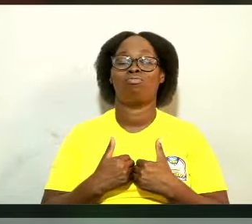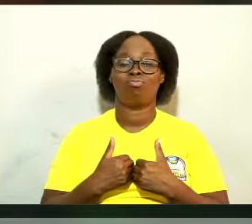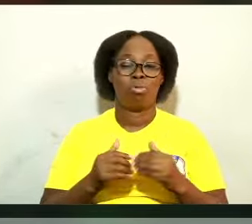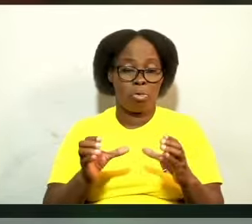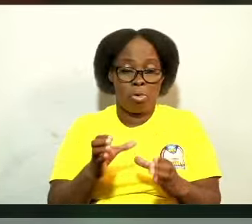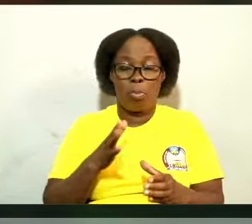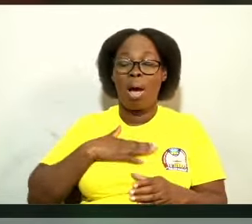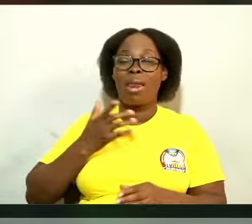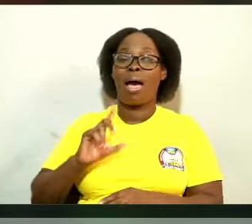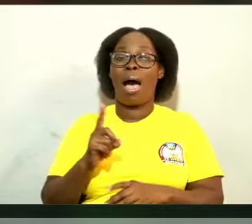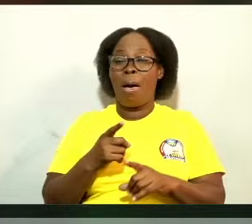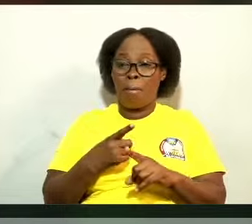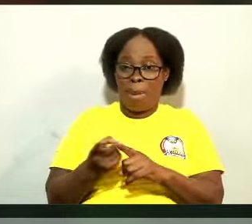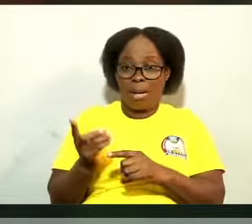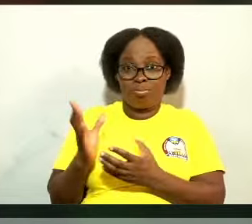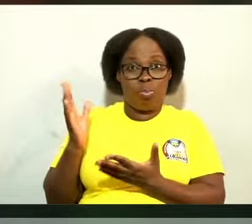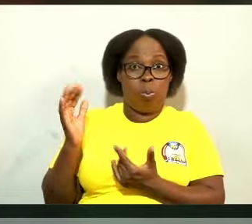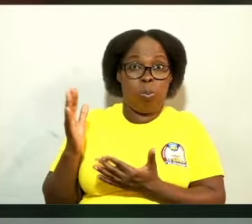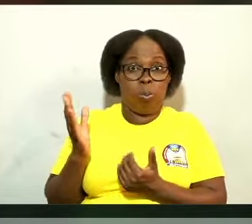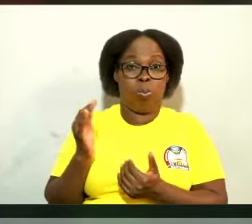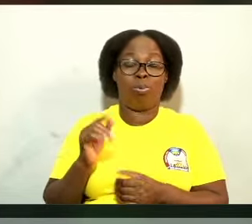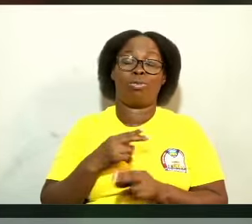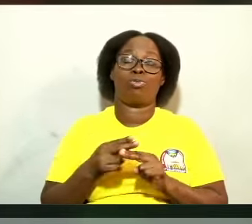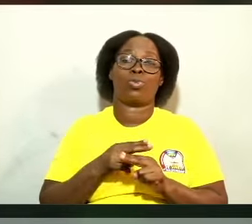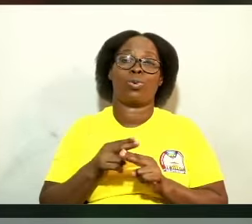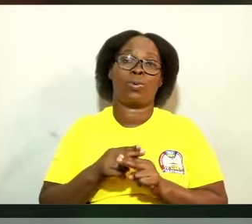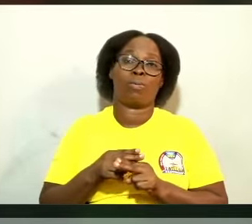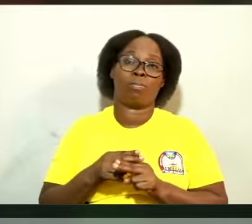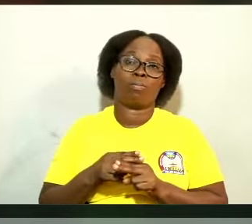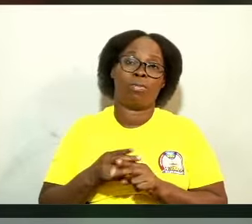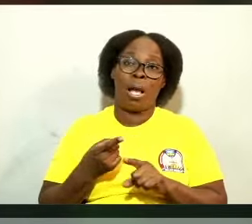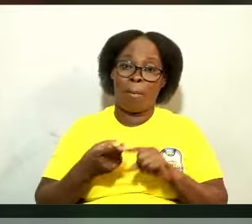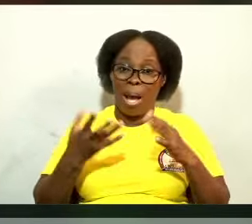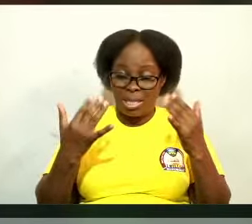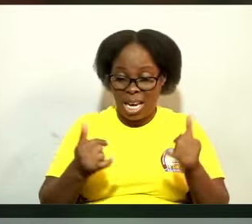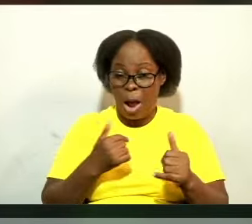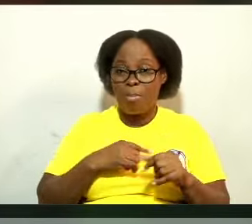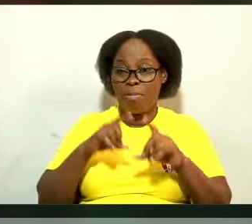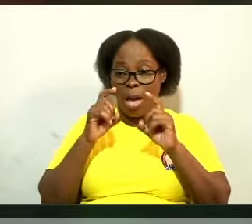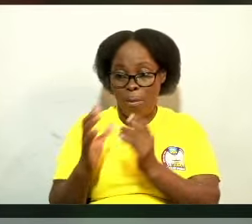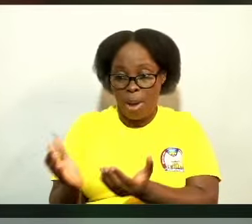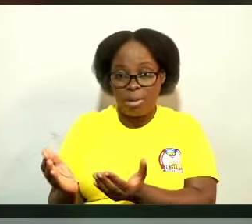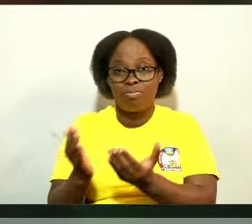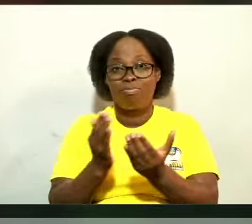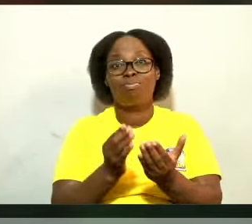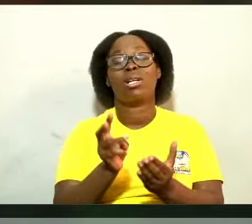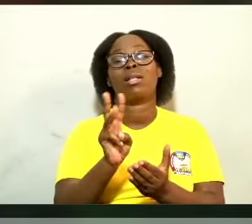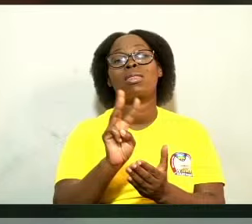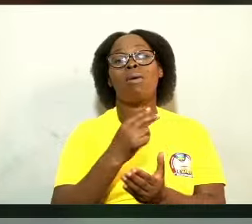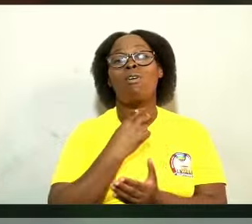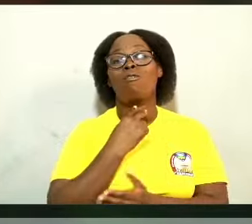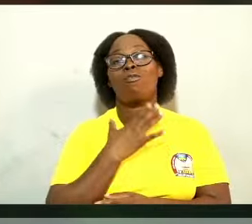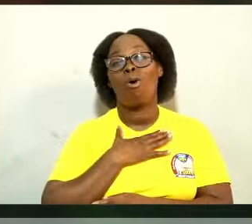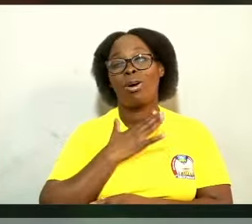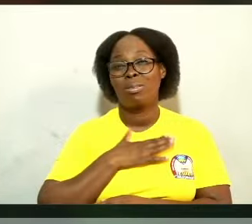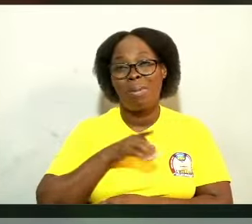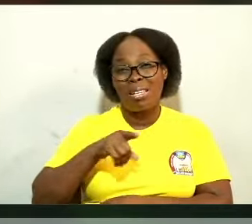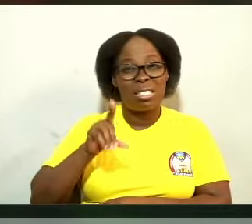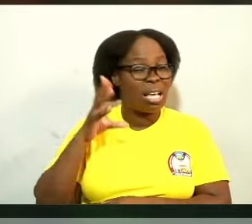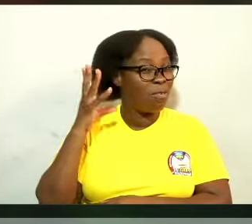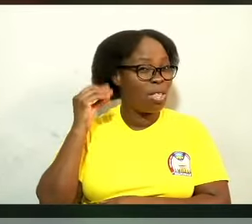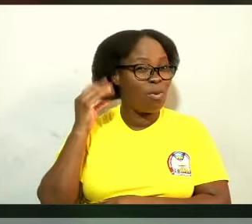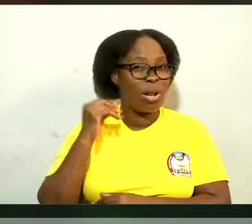Hawajaja. Ila hao nao imenipasa kuwaleta. Na sauti yangu